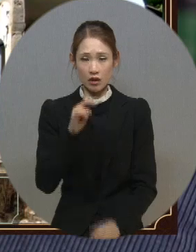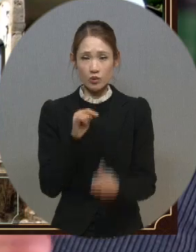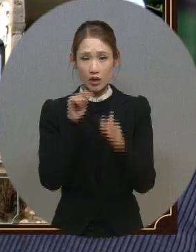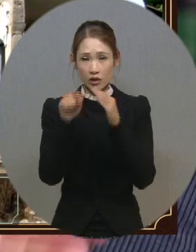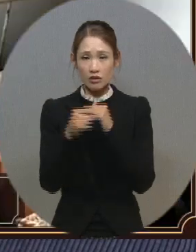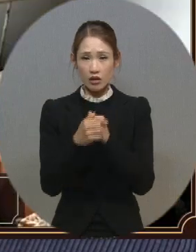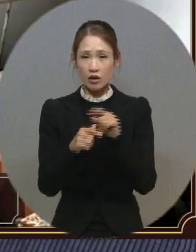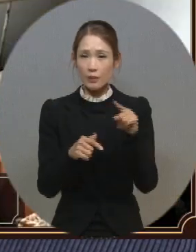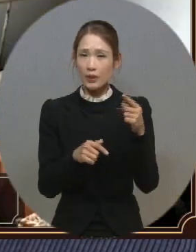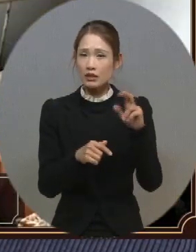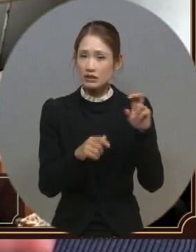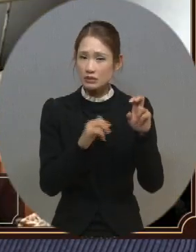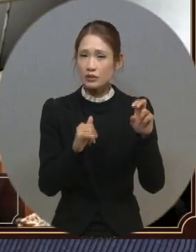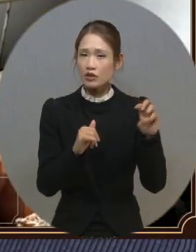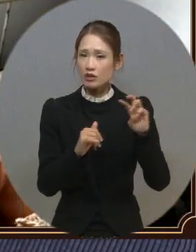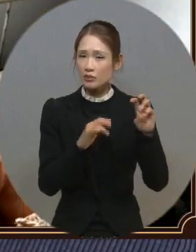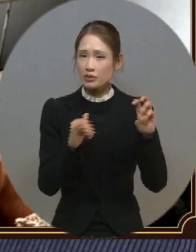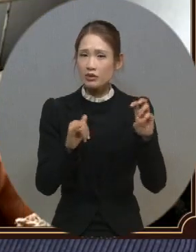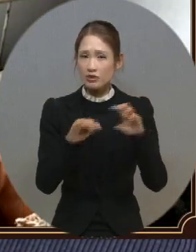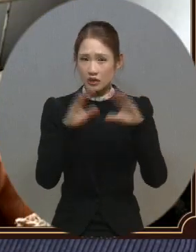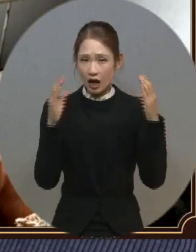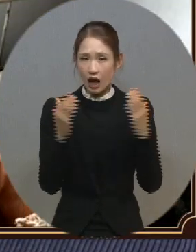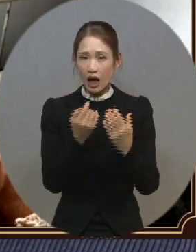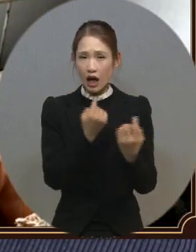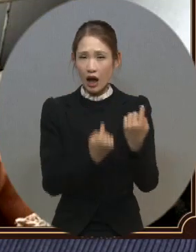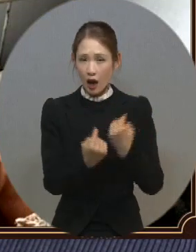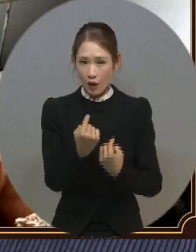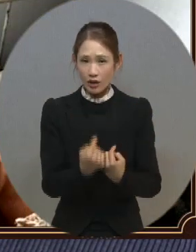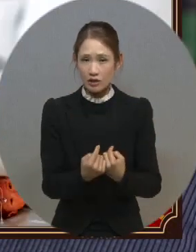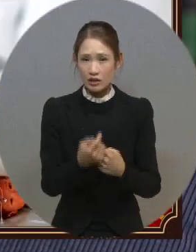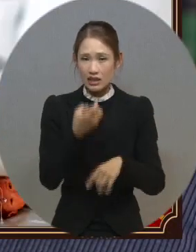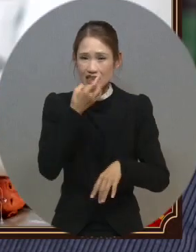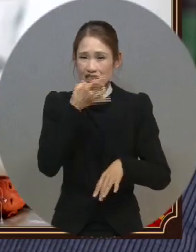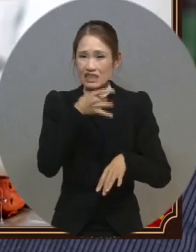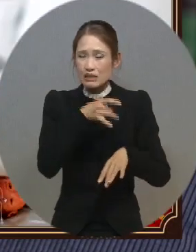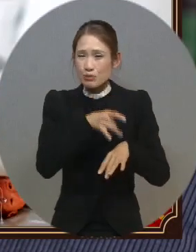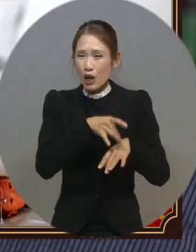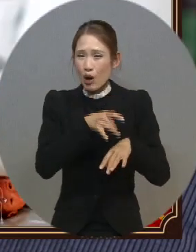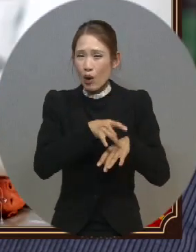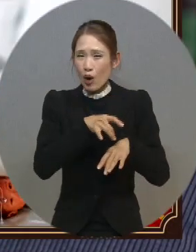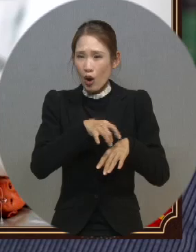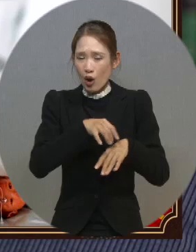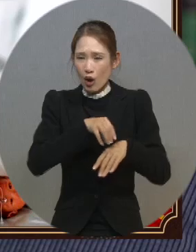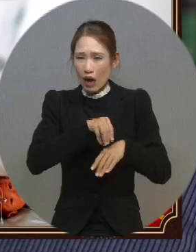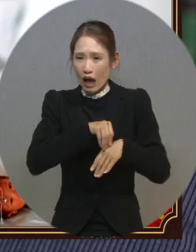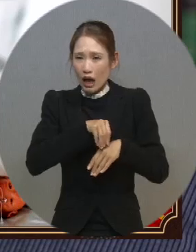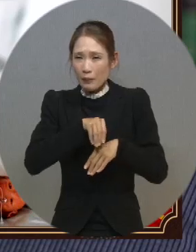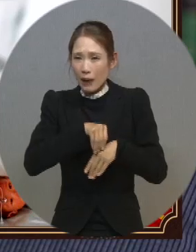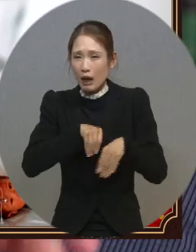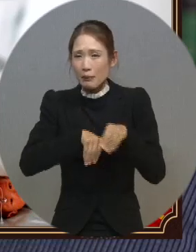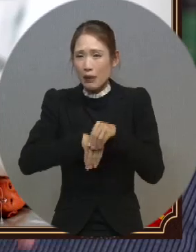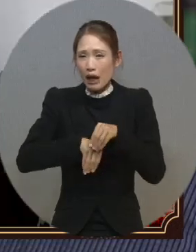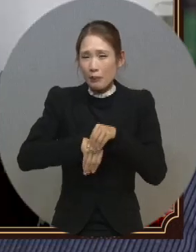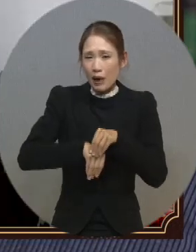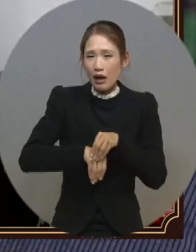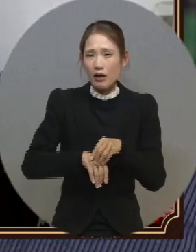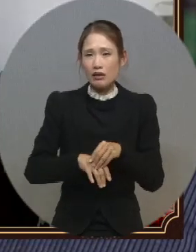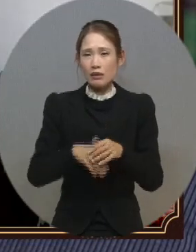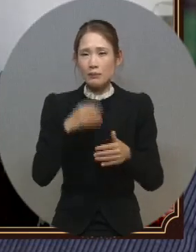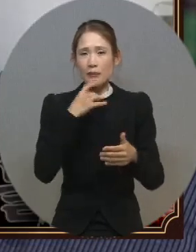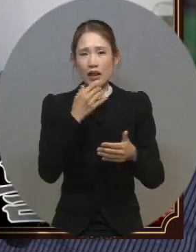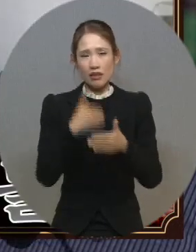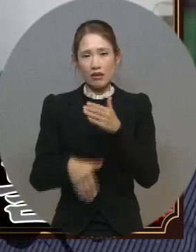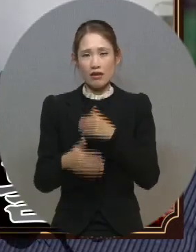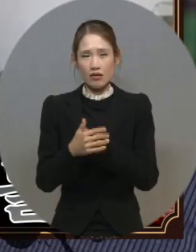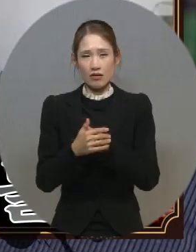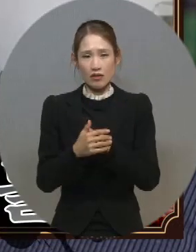120명인데 30명 나와 있는데 애들이 다 이 뼈하고 가죽이 이제 붙은 애들만 나와 있고 저 건너편에 있는 애들은